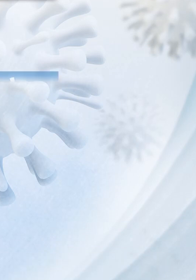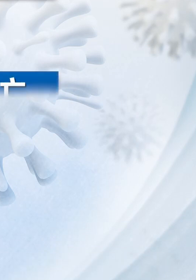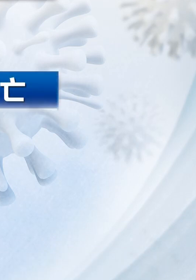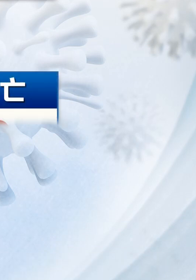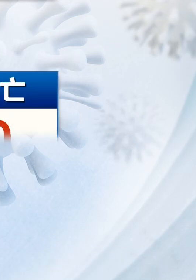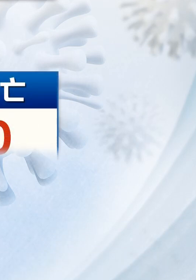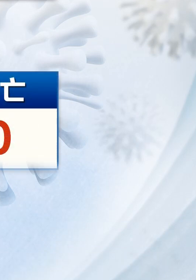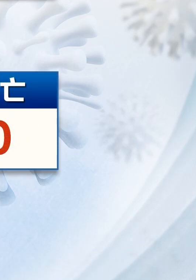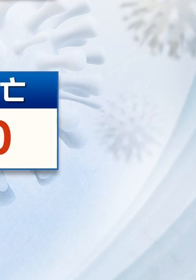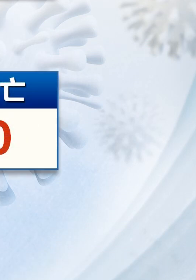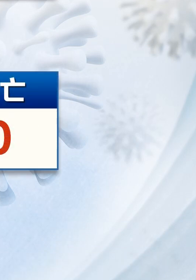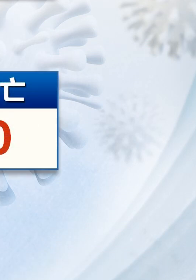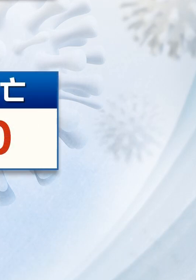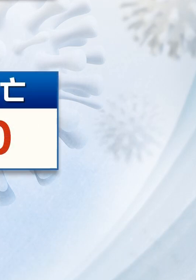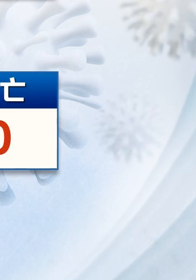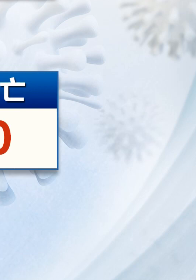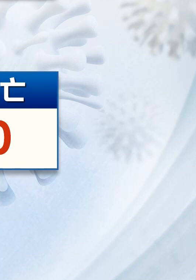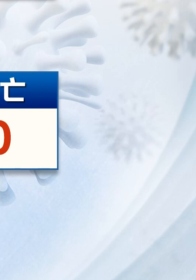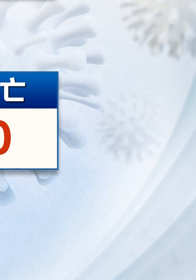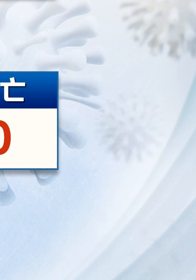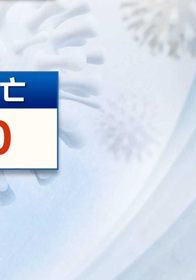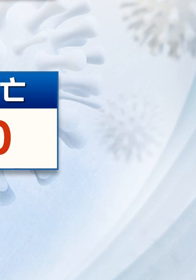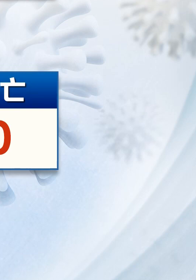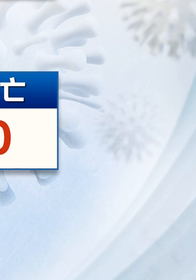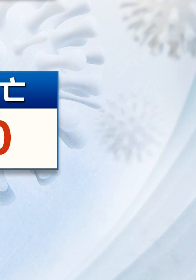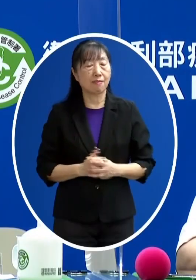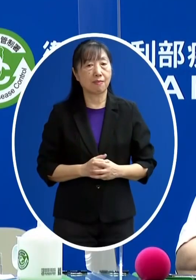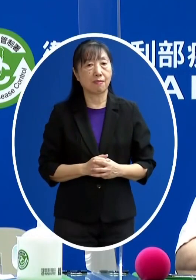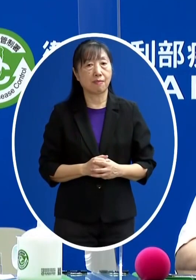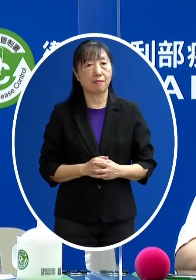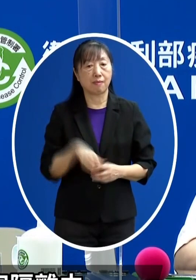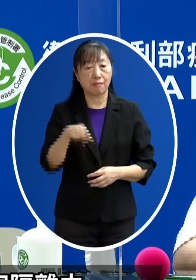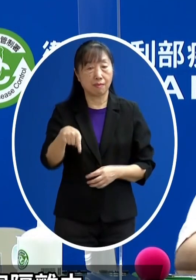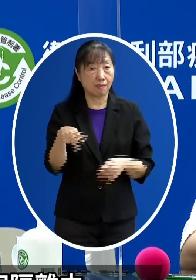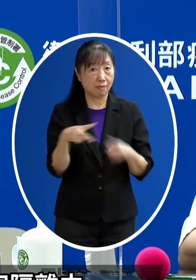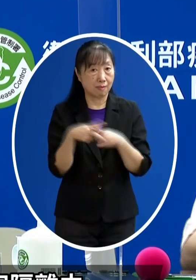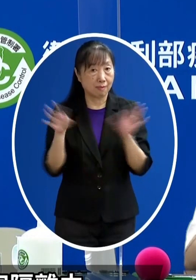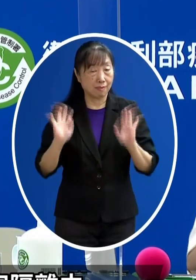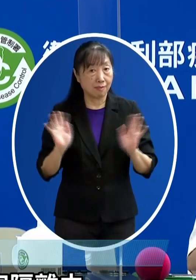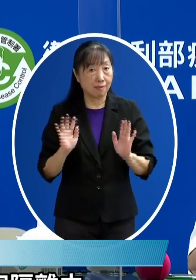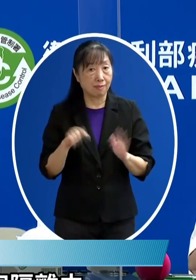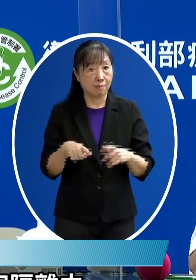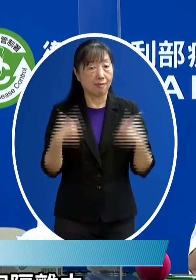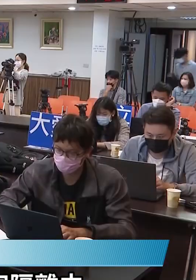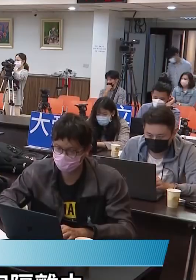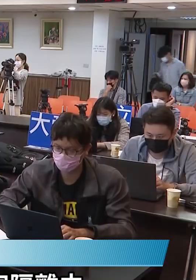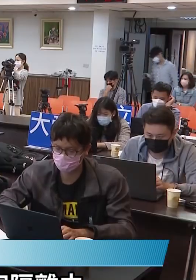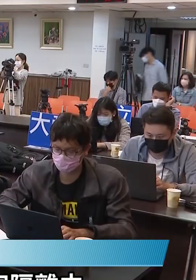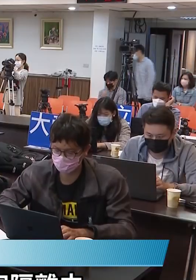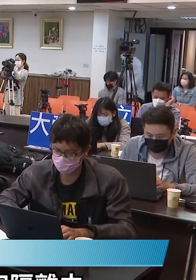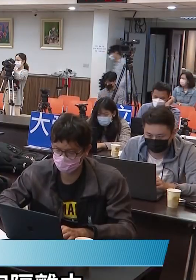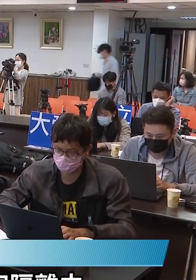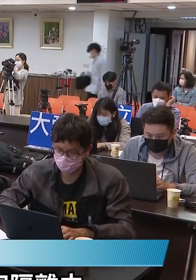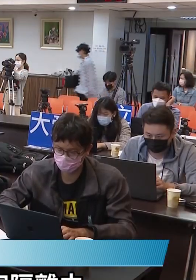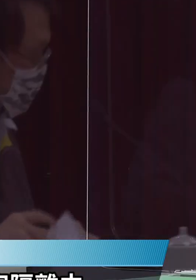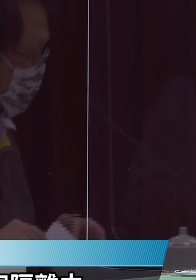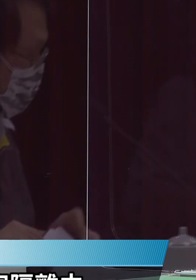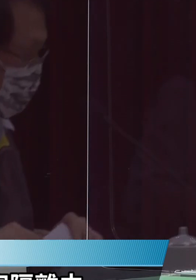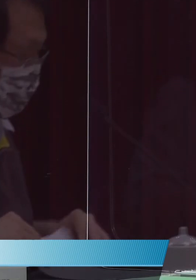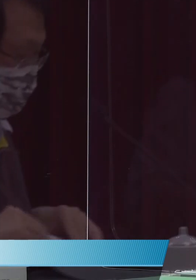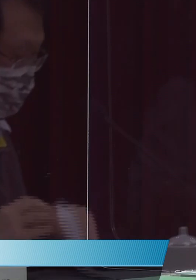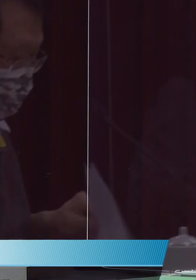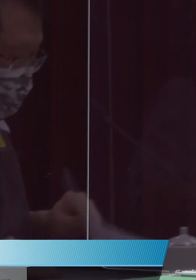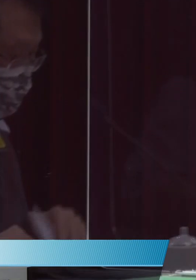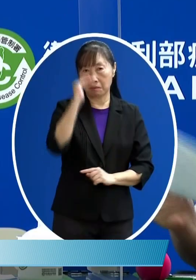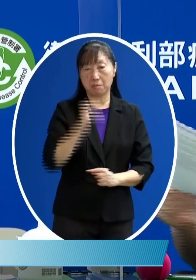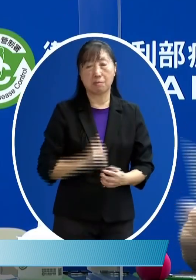童，另有4例境外移入，并无新增死亡个案。 1岁小朋友就原来是在居家隔离中，吸力